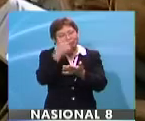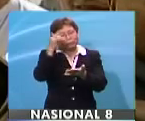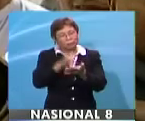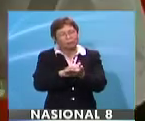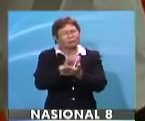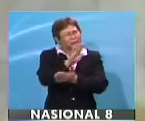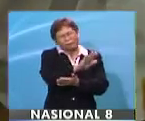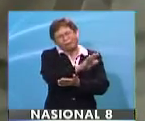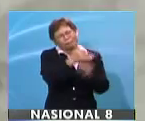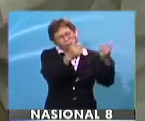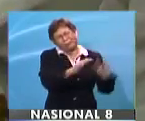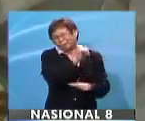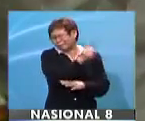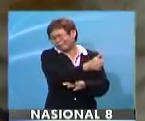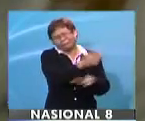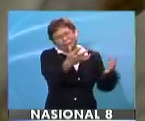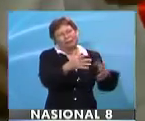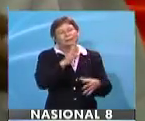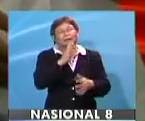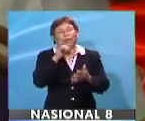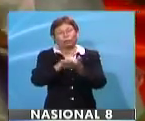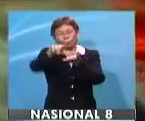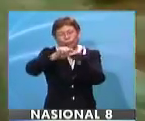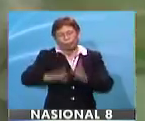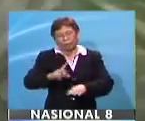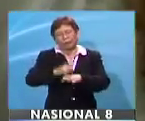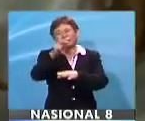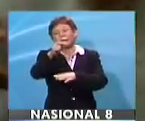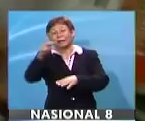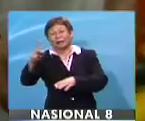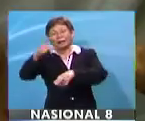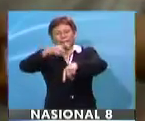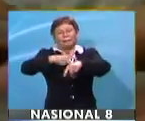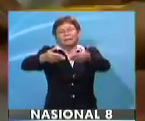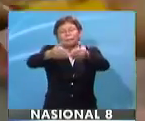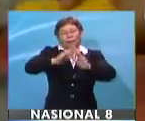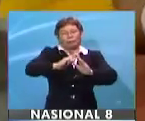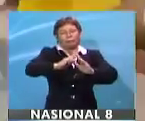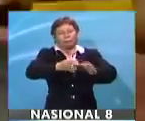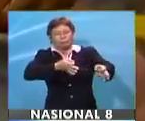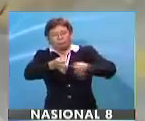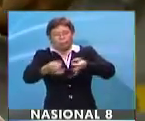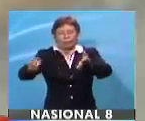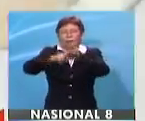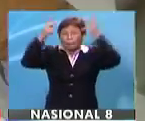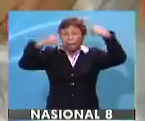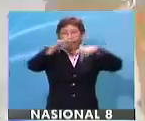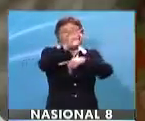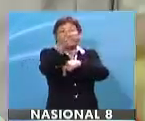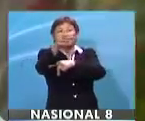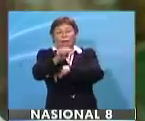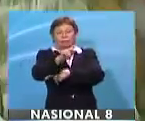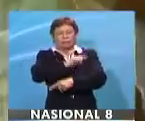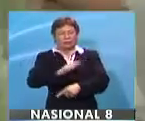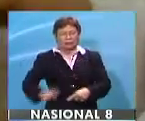that is what they are. Khairi menyatakan demikian kepada media di Kota Kinabalu ketika diminta mengulas kenyataan Presiden FAM